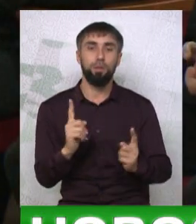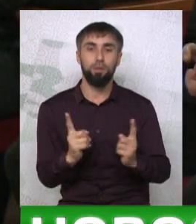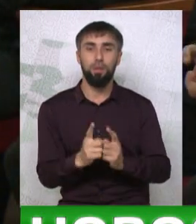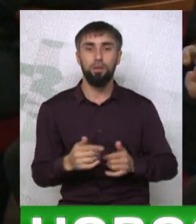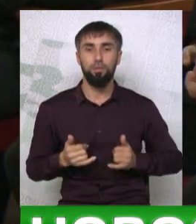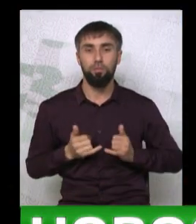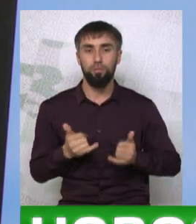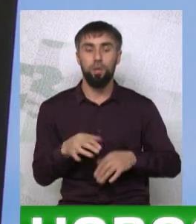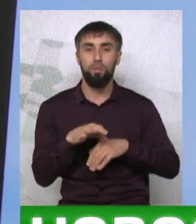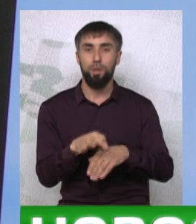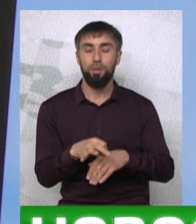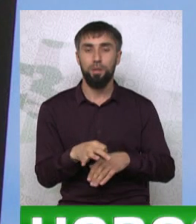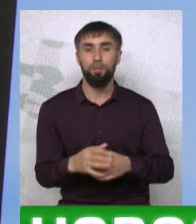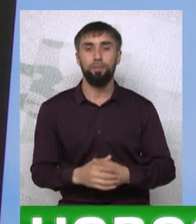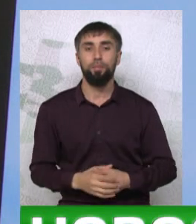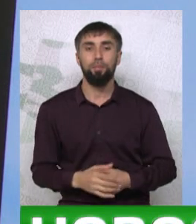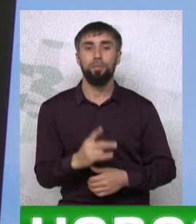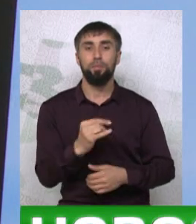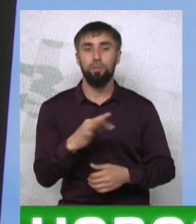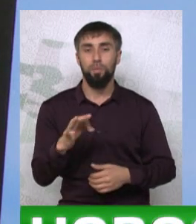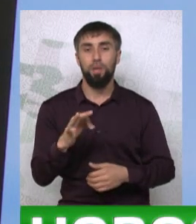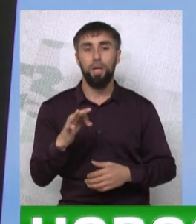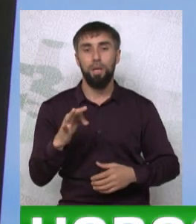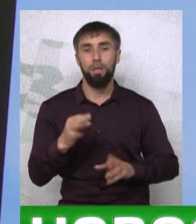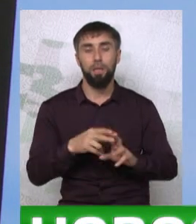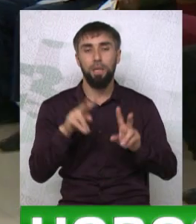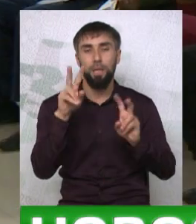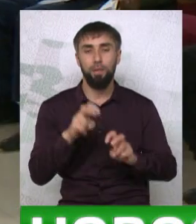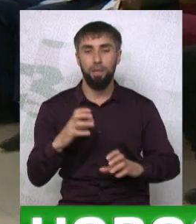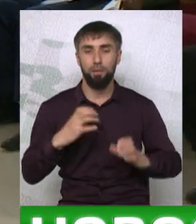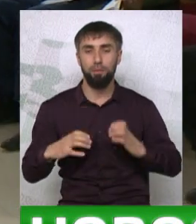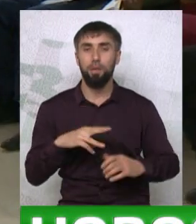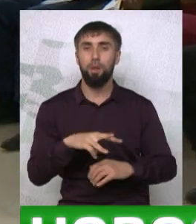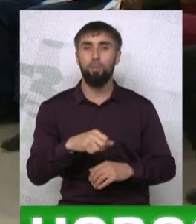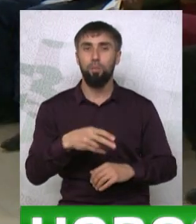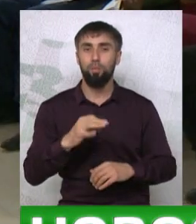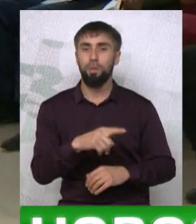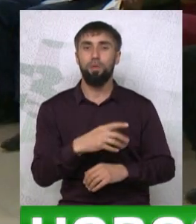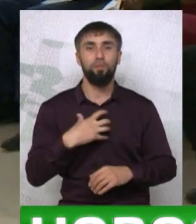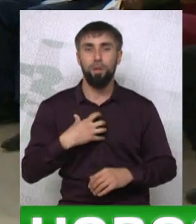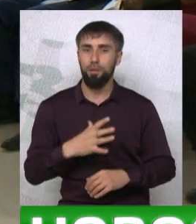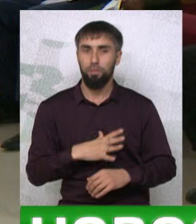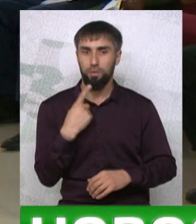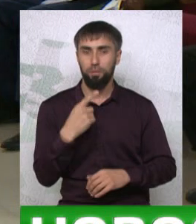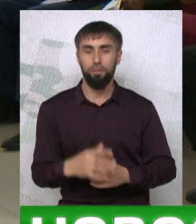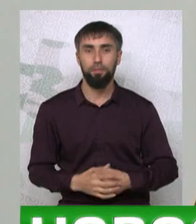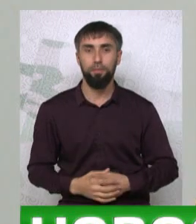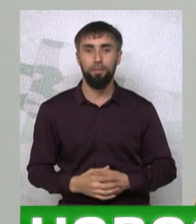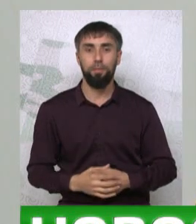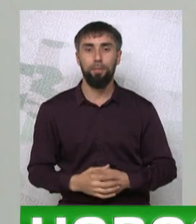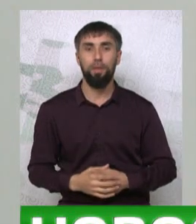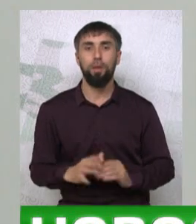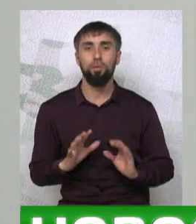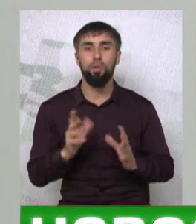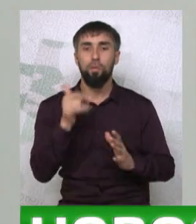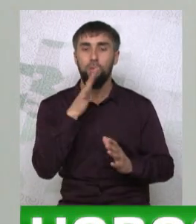посвятил и научно-исследовательский институт. Малгобек был для врага стратегически важной линией фронта, отмечают докладчики. События,